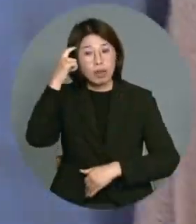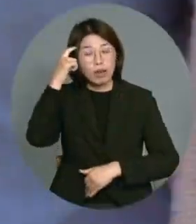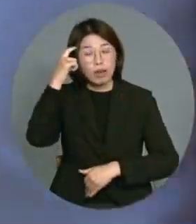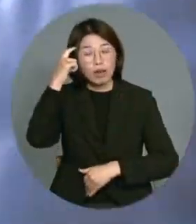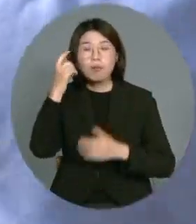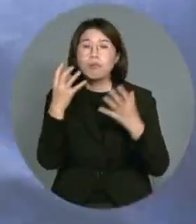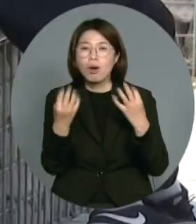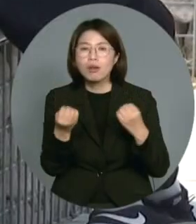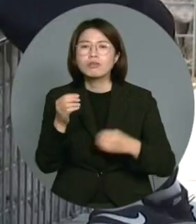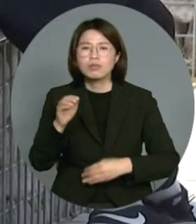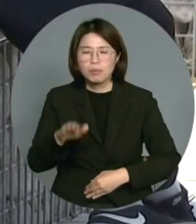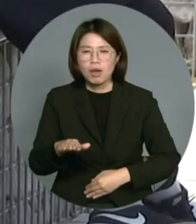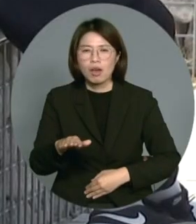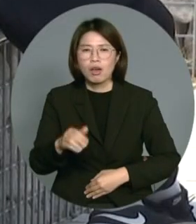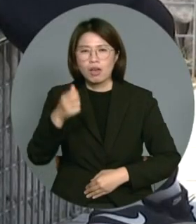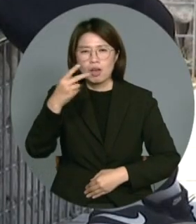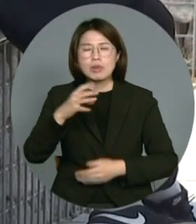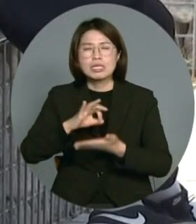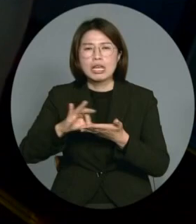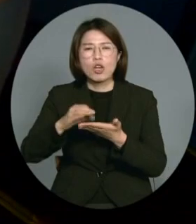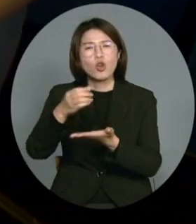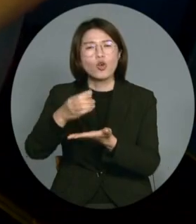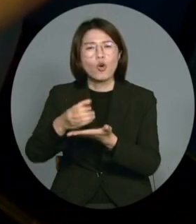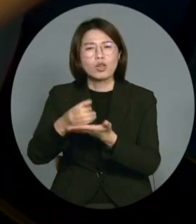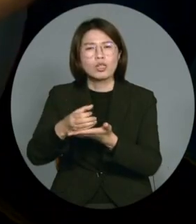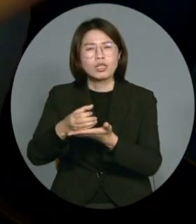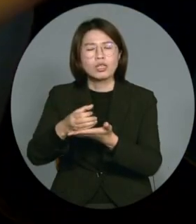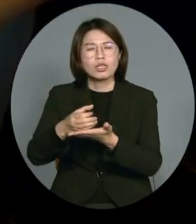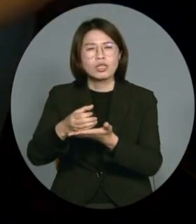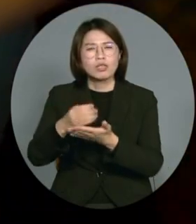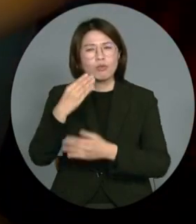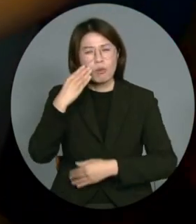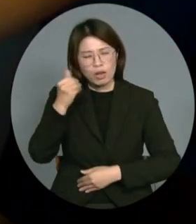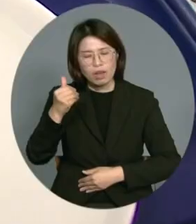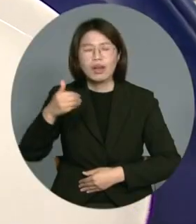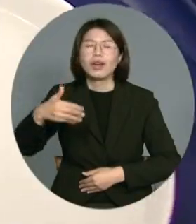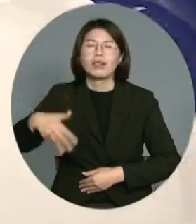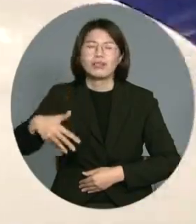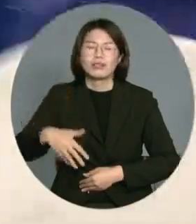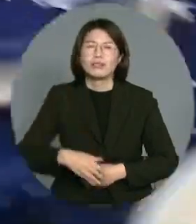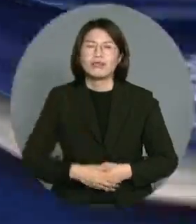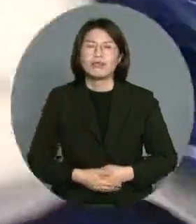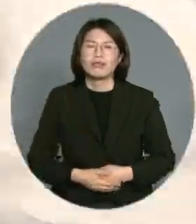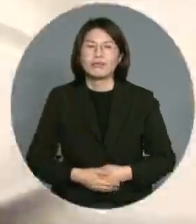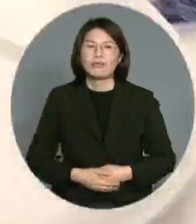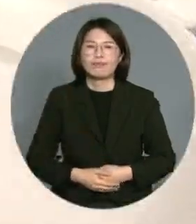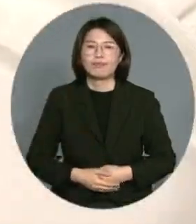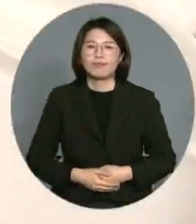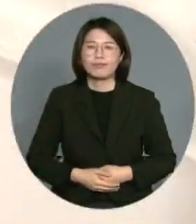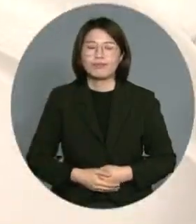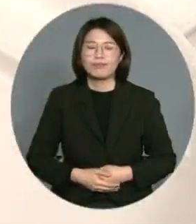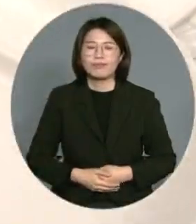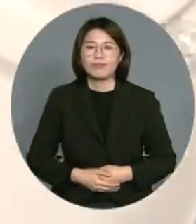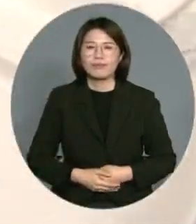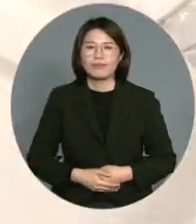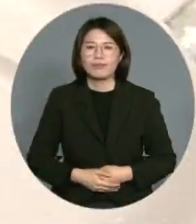높아진 데 비해 다회용기 활성화까지는 아직 갈 길이 멀다는 지적입니다. MBC 뉴스 장미쁨입니다.